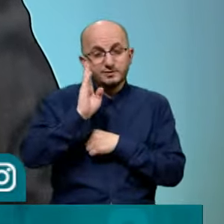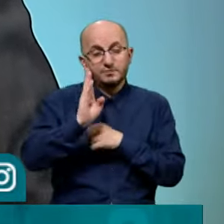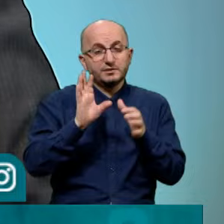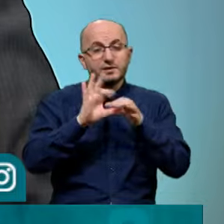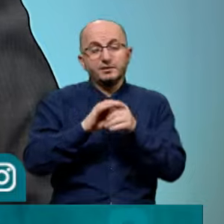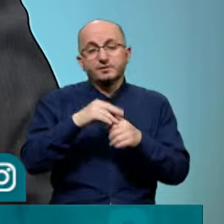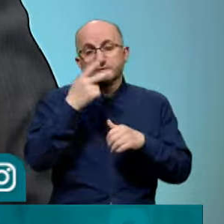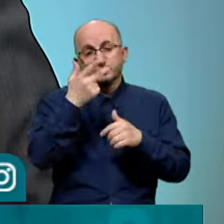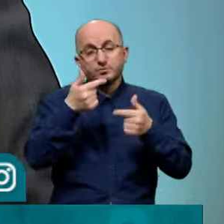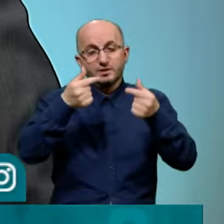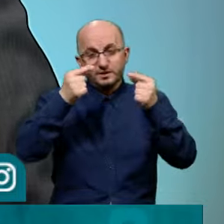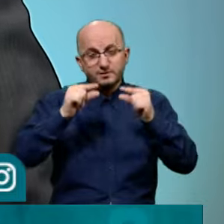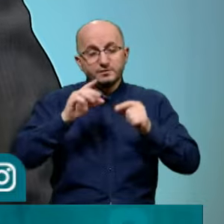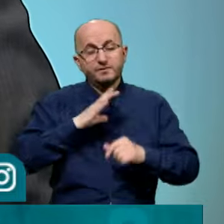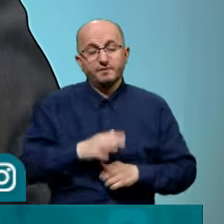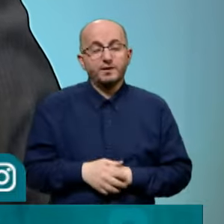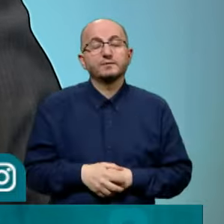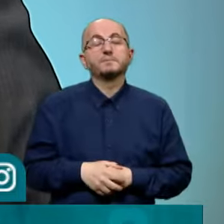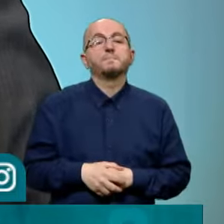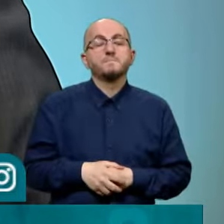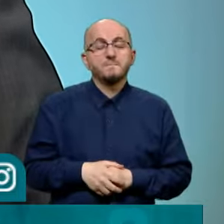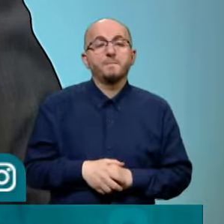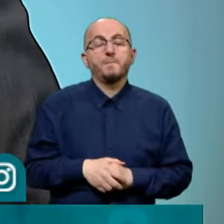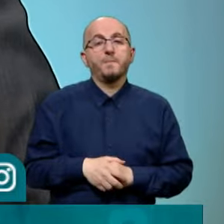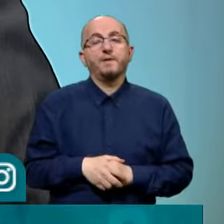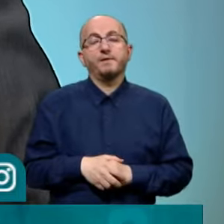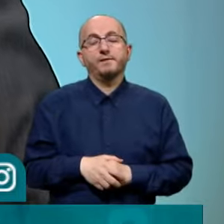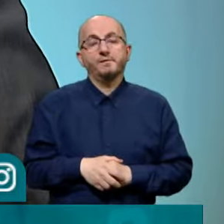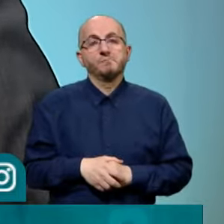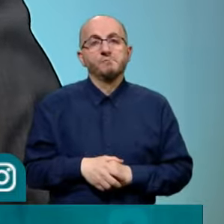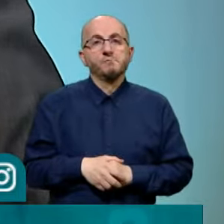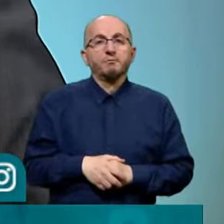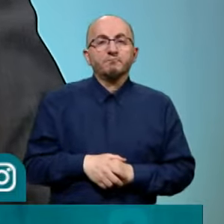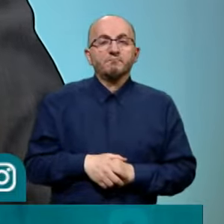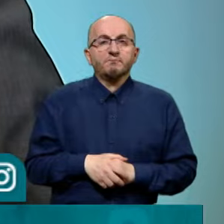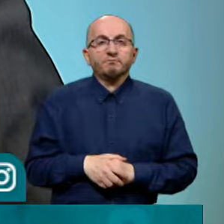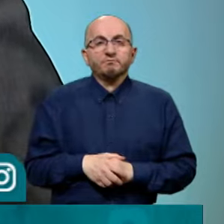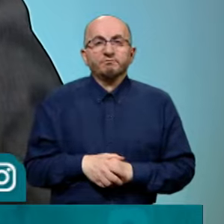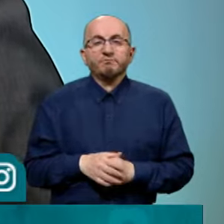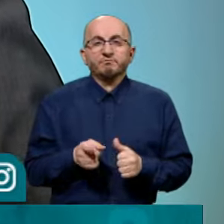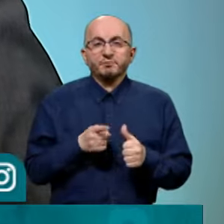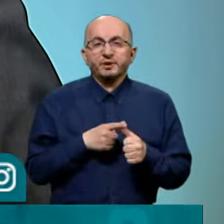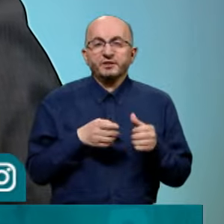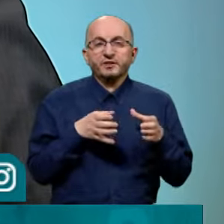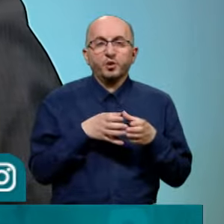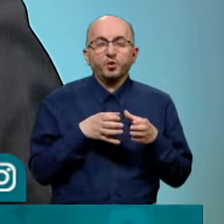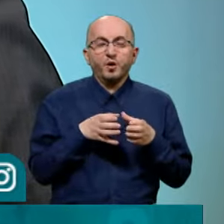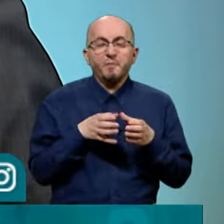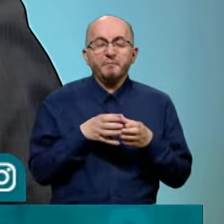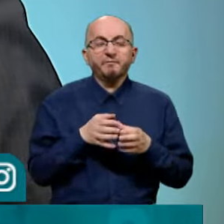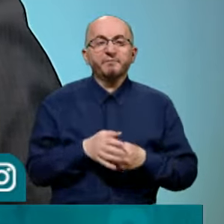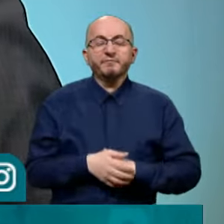var. Yani çok da ana grupta, 3 gruba toplayabiliyoruz bunları. Birinci grubu şu: